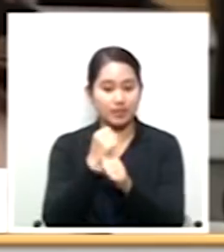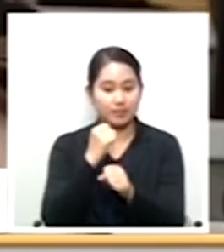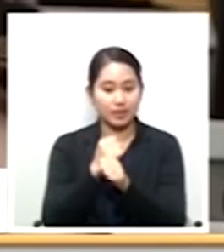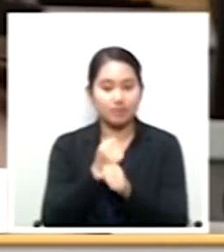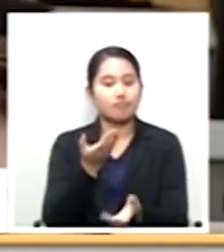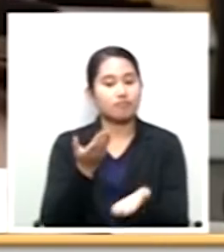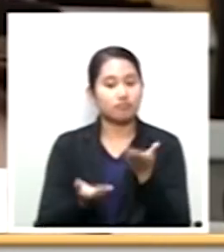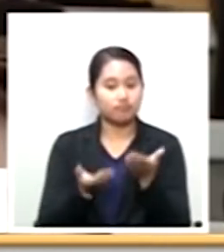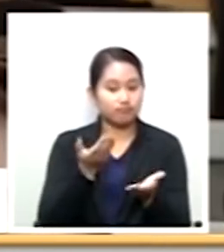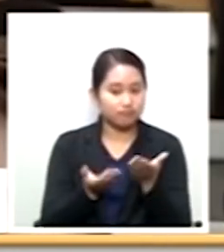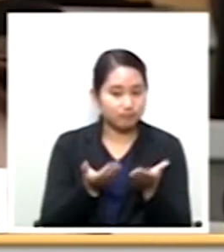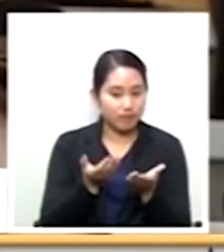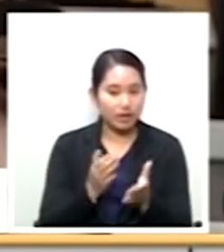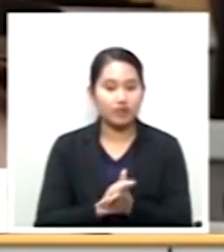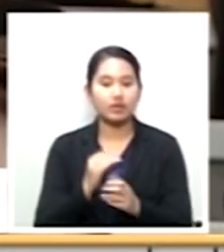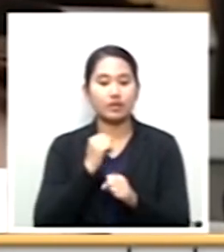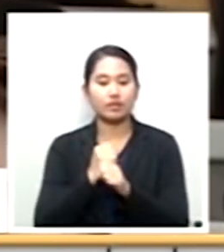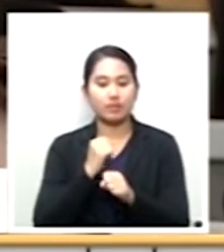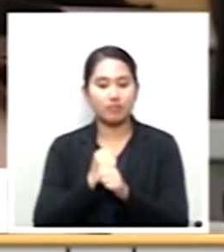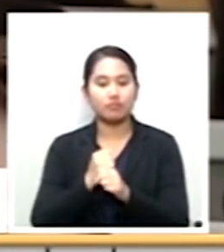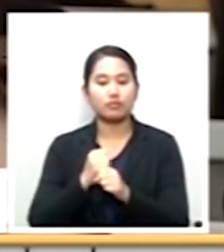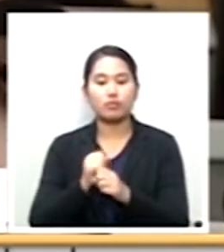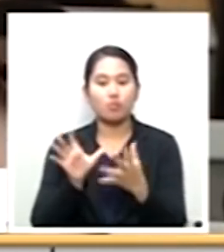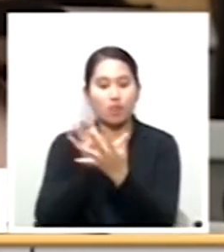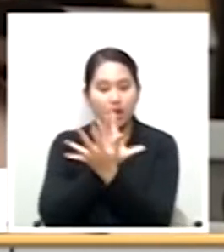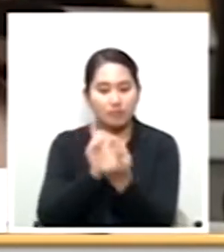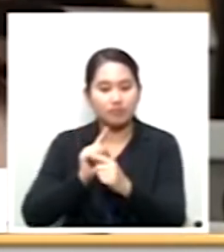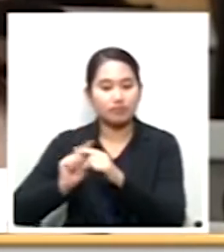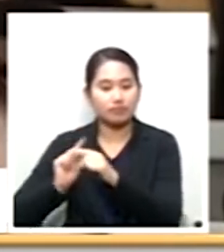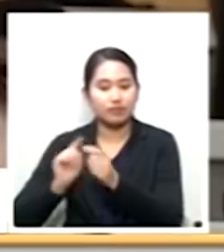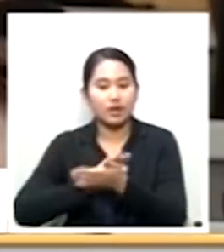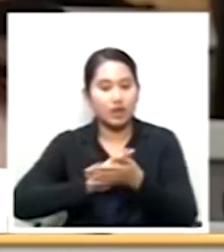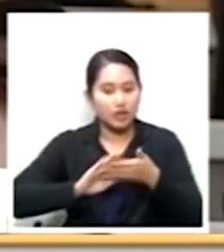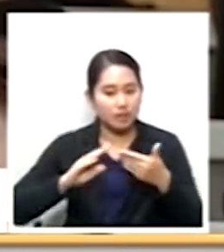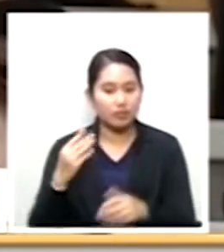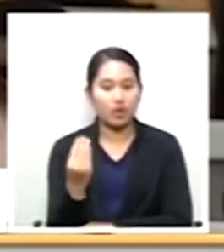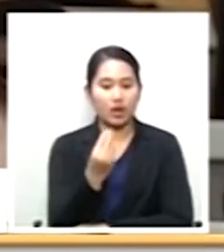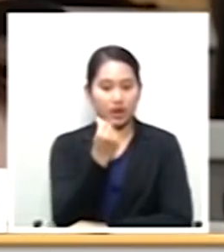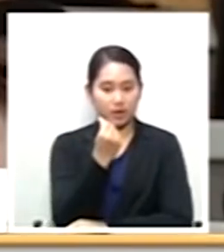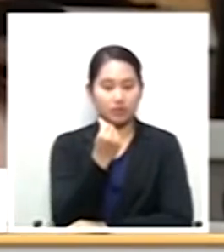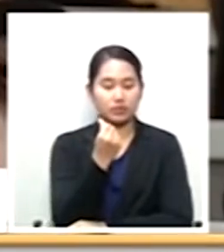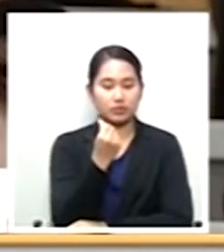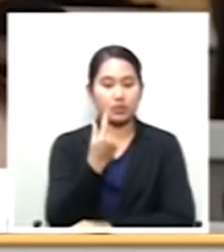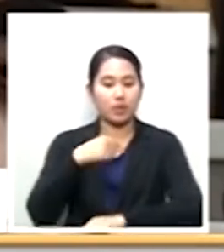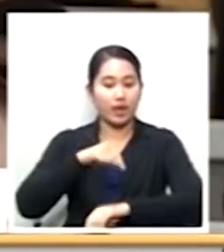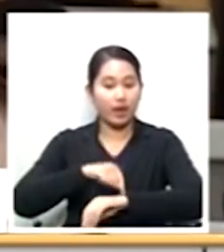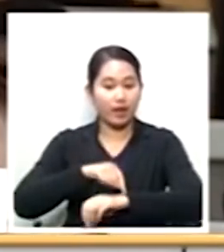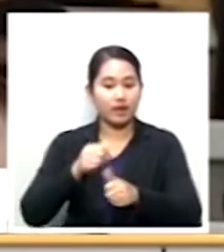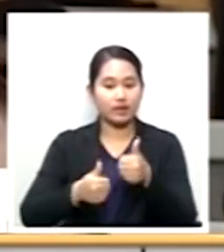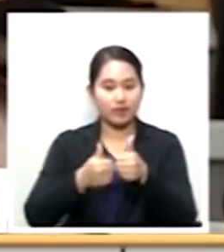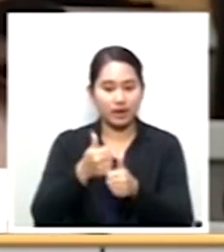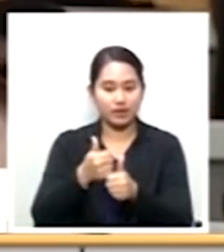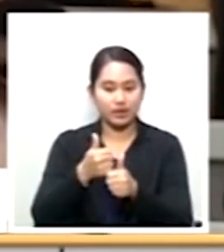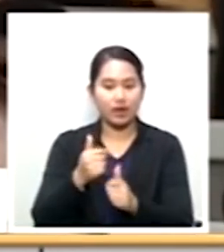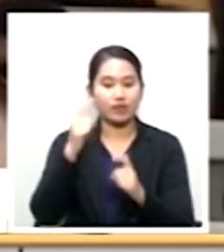ธยาศัยและตามพระราชประเพณีเป็นไปด้วยความเรียบร้อยรวดเร็วทันต่อสถานการณ์และเกิดความปลอดภัยสูง